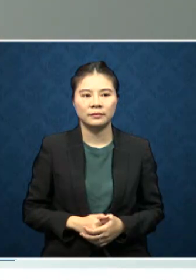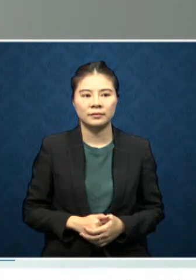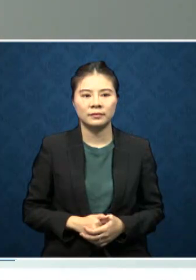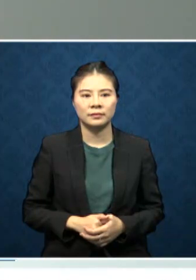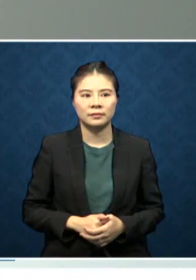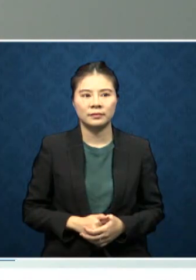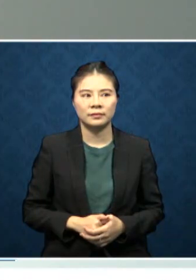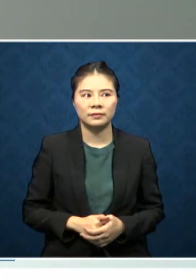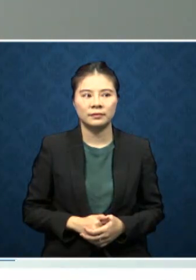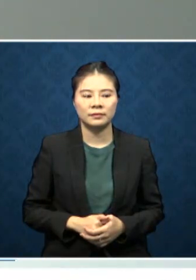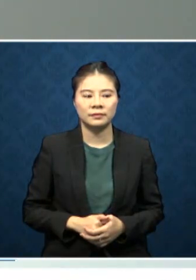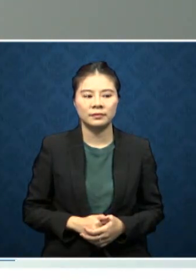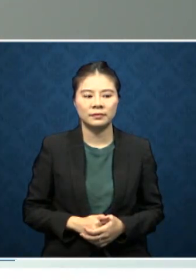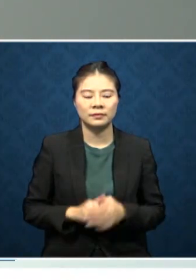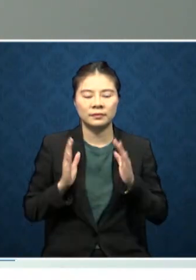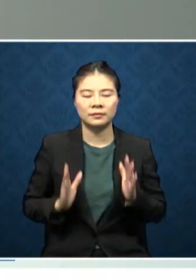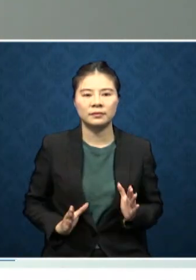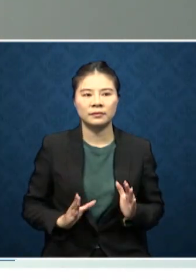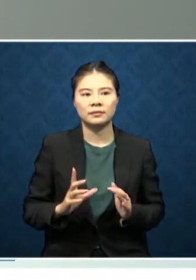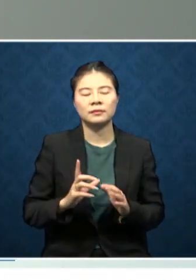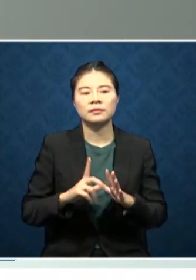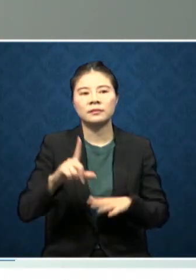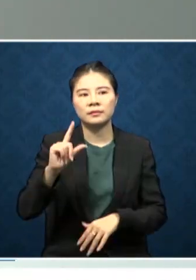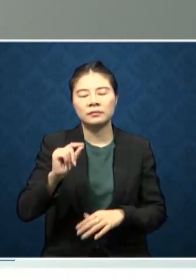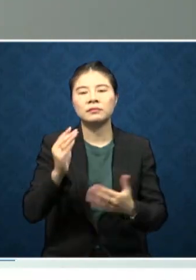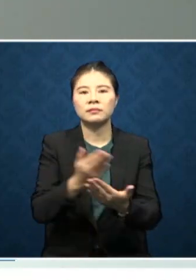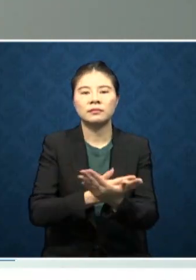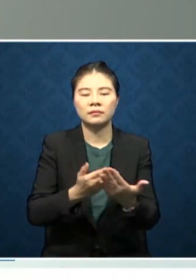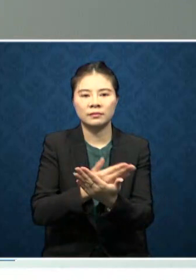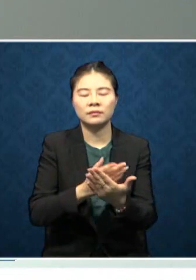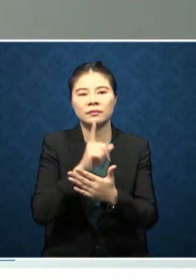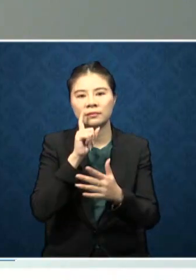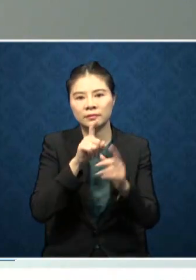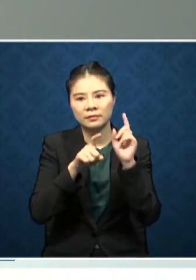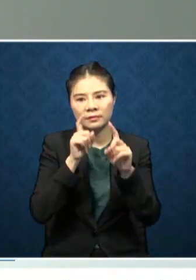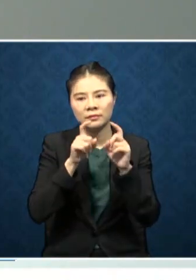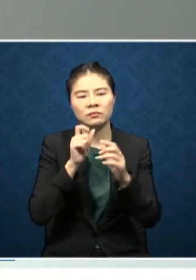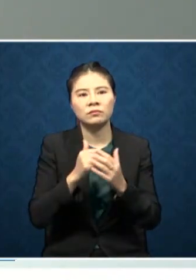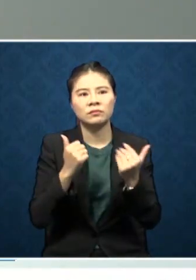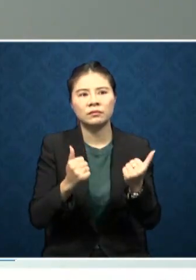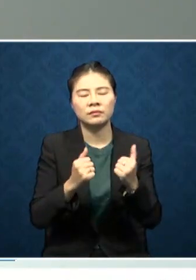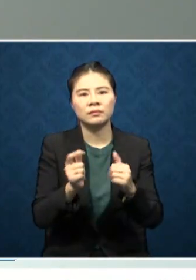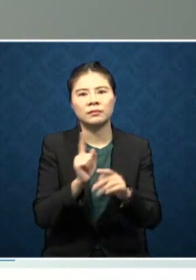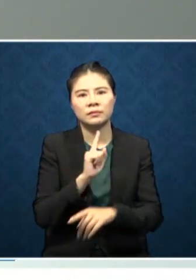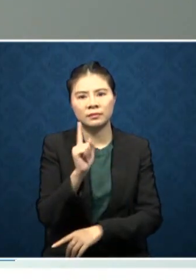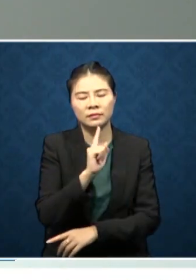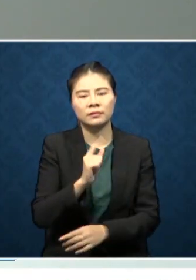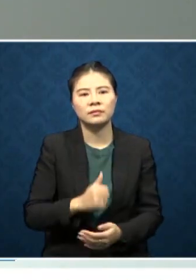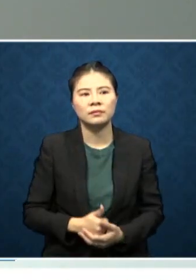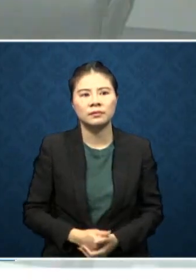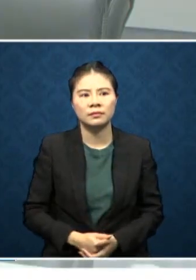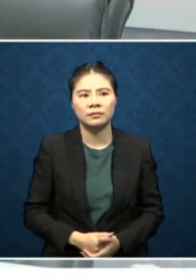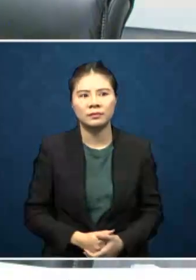มื่อสักครู่ทั้ง20นาย20ท่านที่ผ่านไปนะครับกระผมมีข้